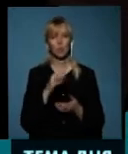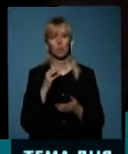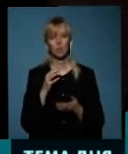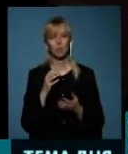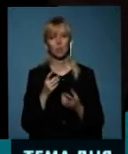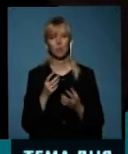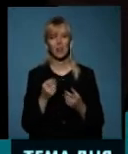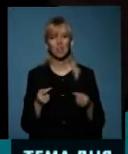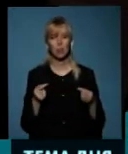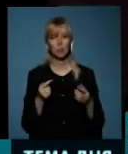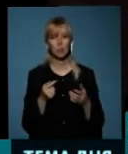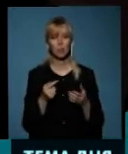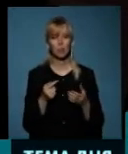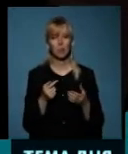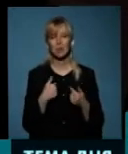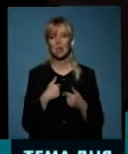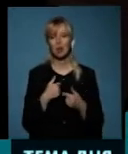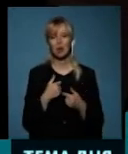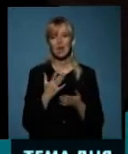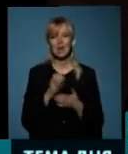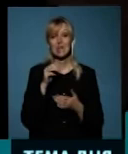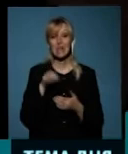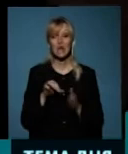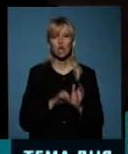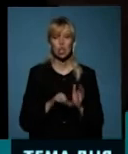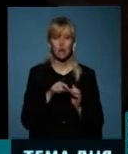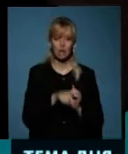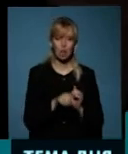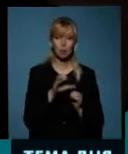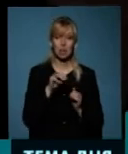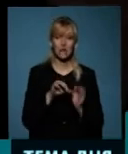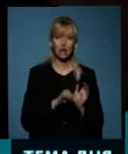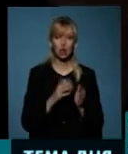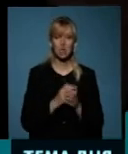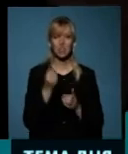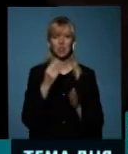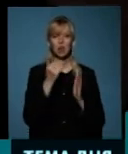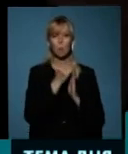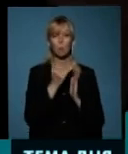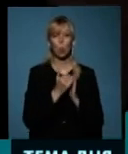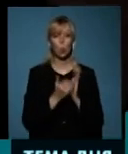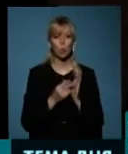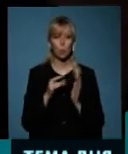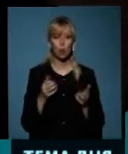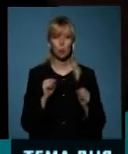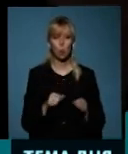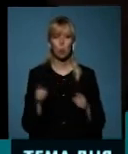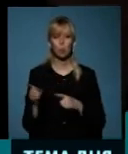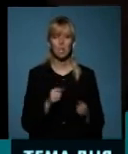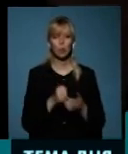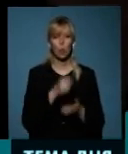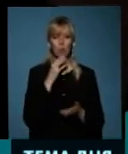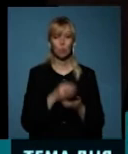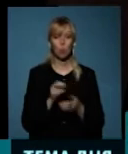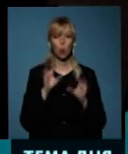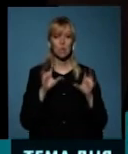відповідно. Ну, я не буду. Є стаття 60. У статті 60 є 12 пунктів, по яким можна притягнути до відповідальності